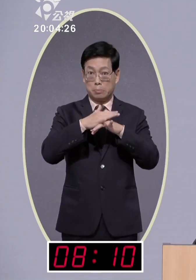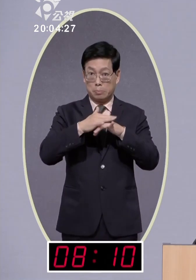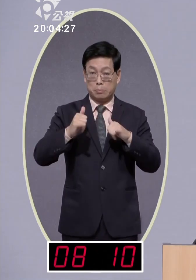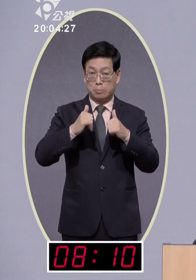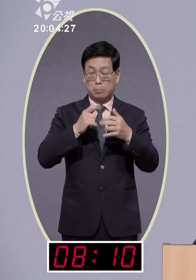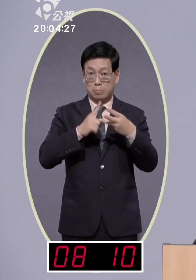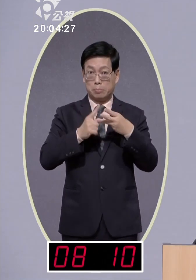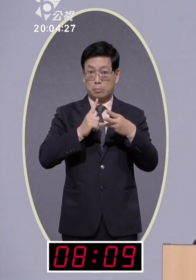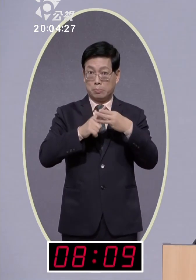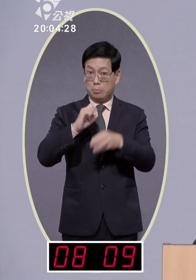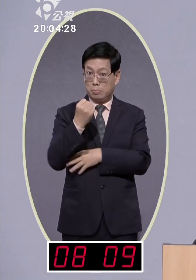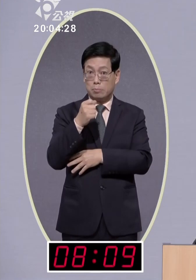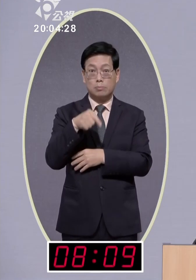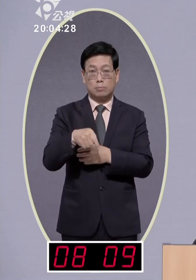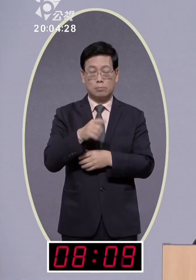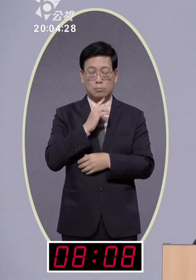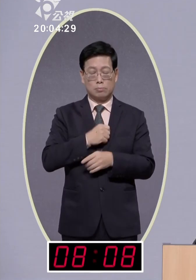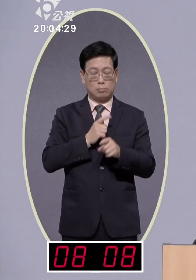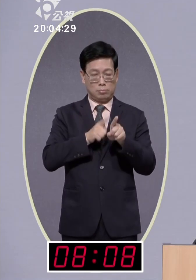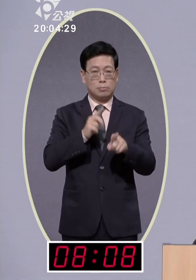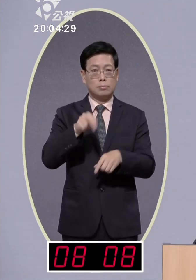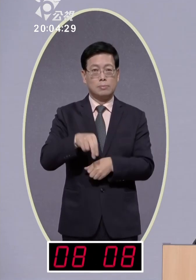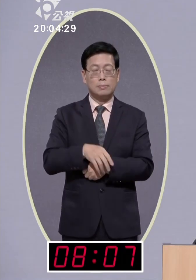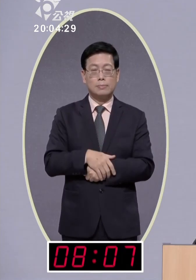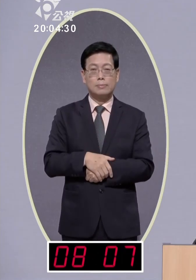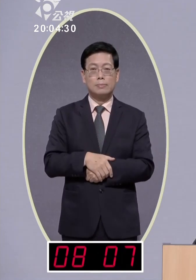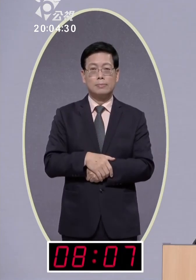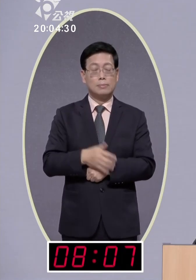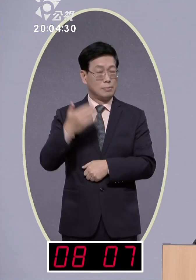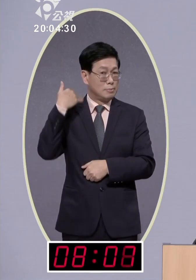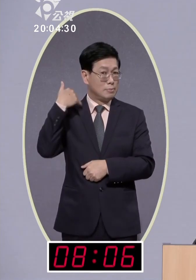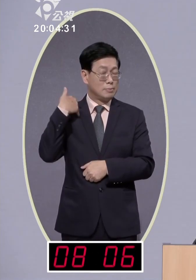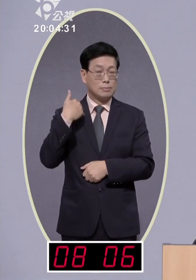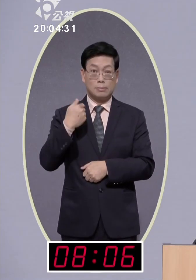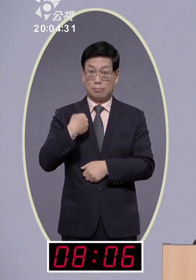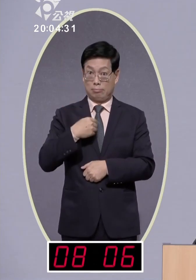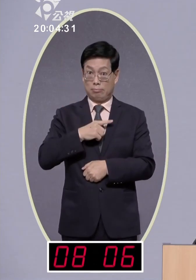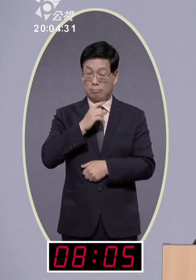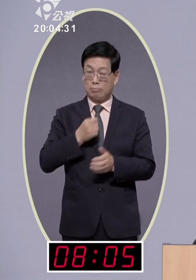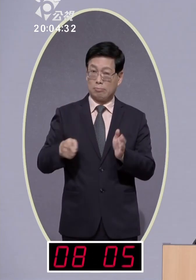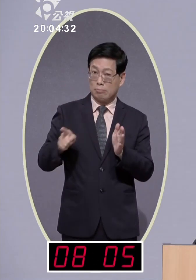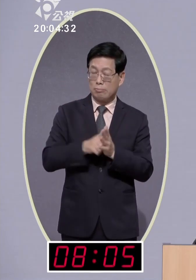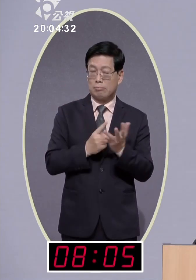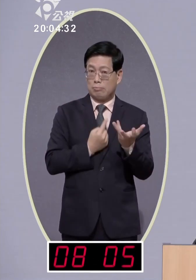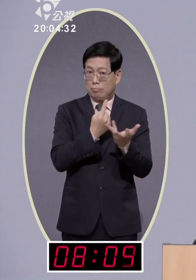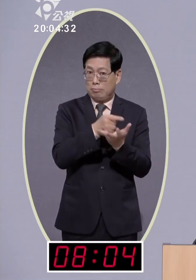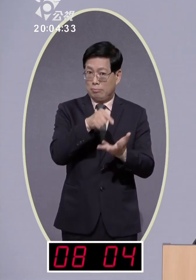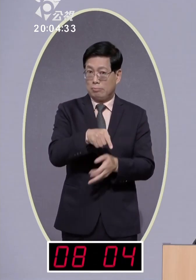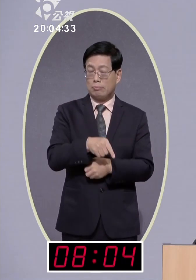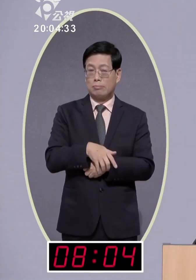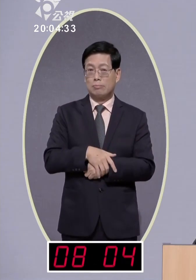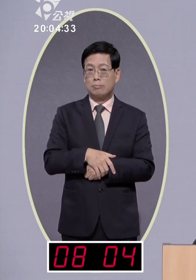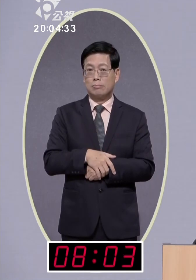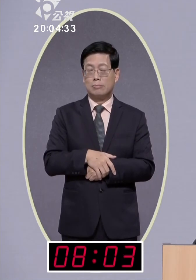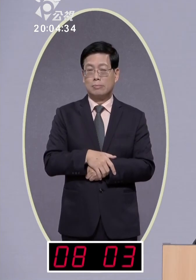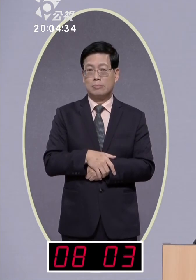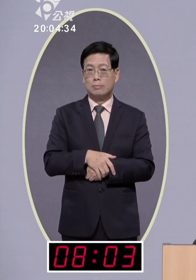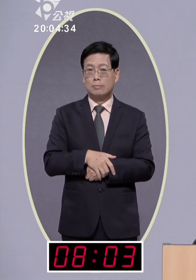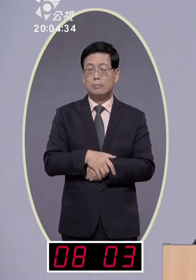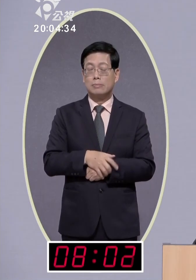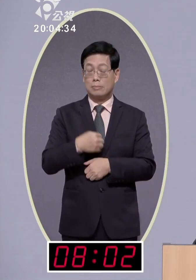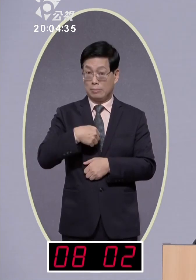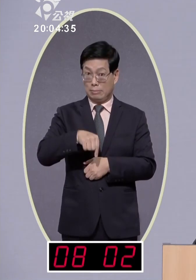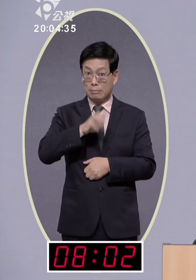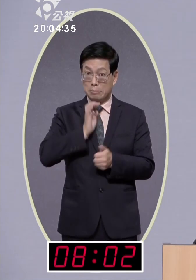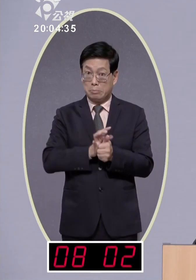主义的实践者，我曾经全程的参与过我们促使